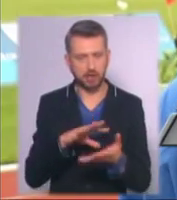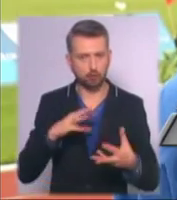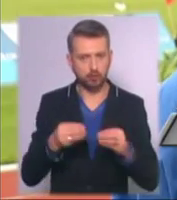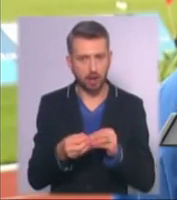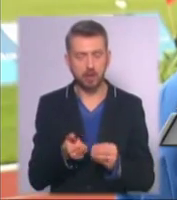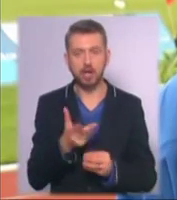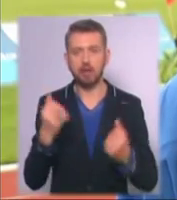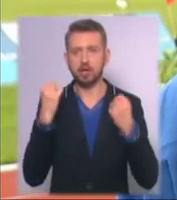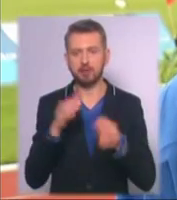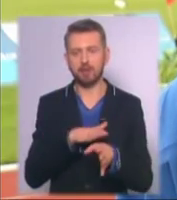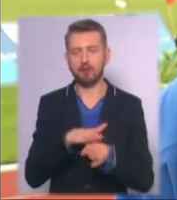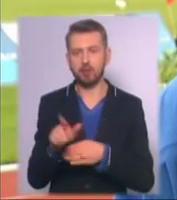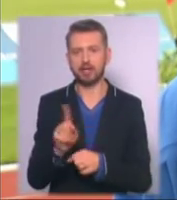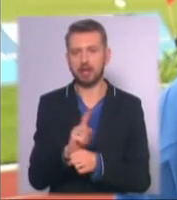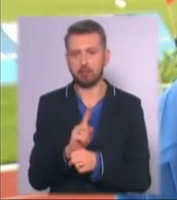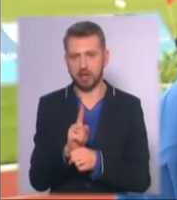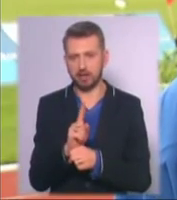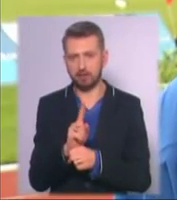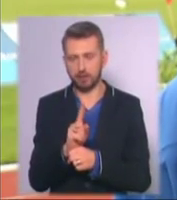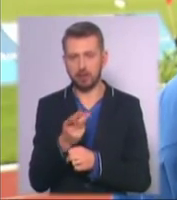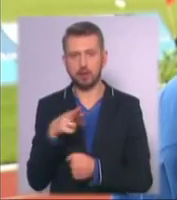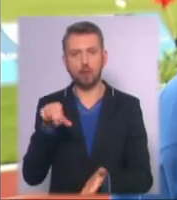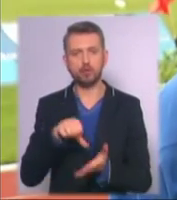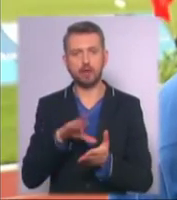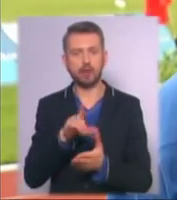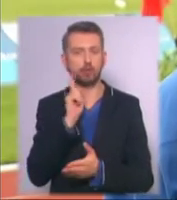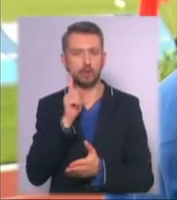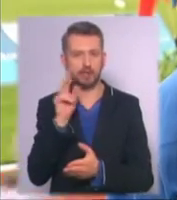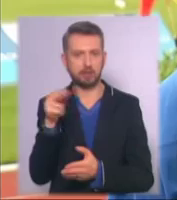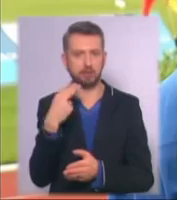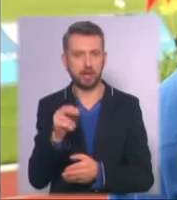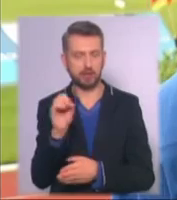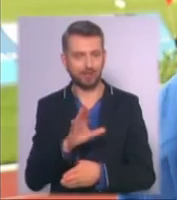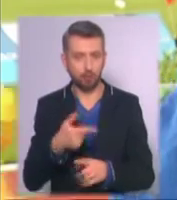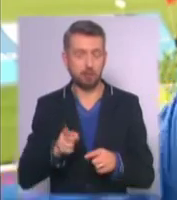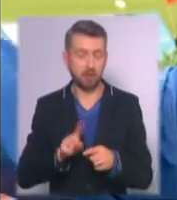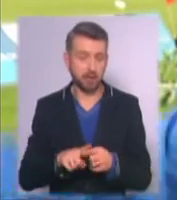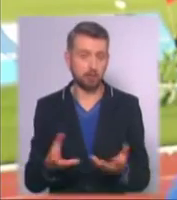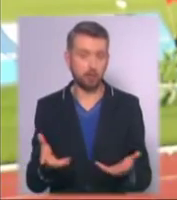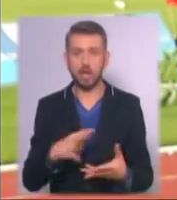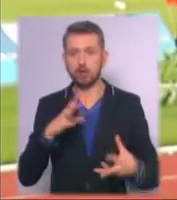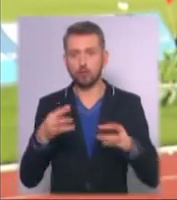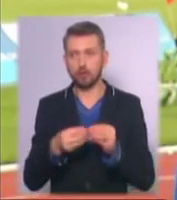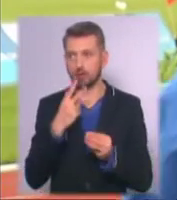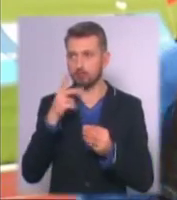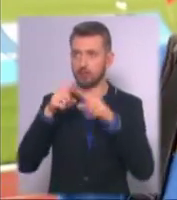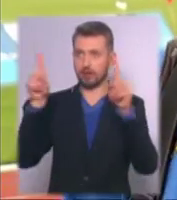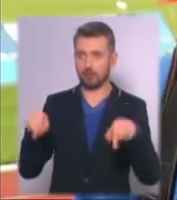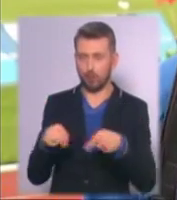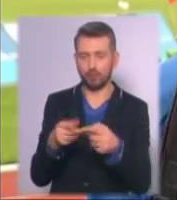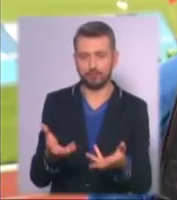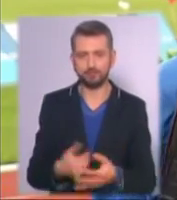спортсменів виповнили нормативи для участі в юношському чемпіонаті Європи, тому, в общем-то, ну і результат на табло говорить сам о собі.